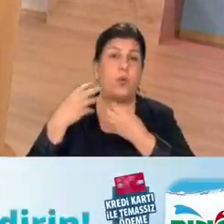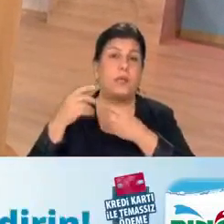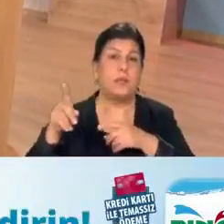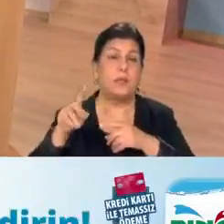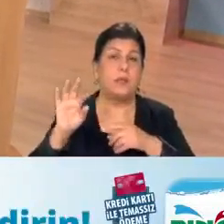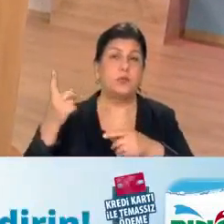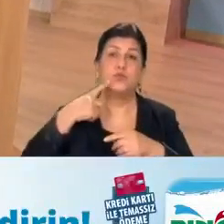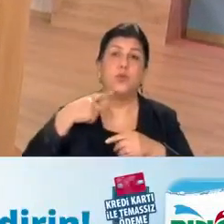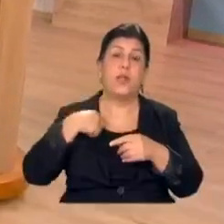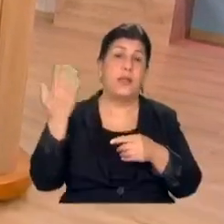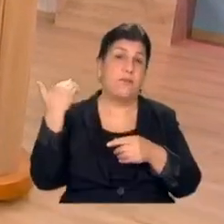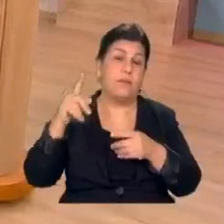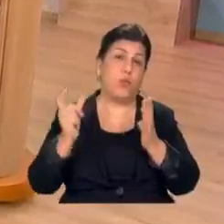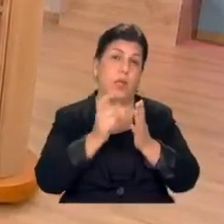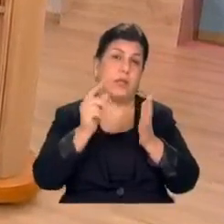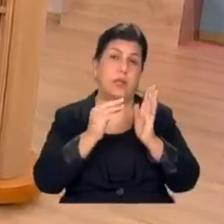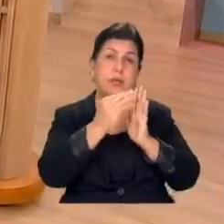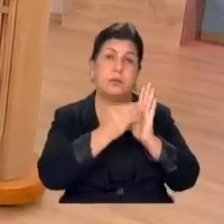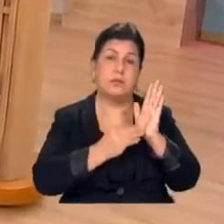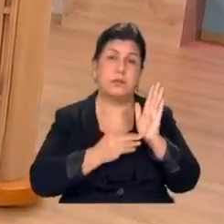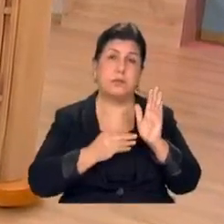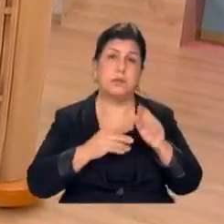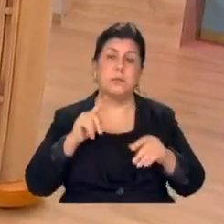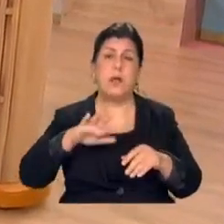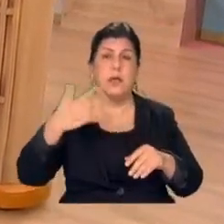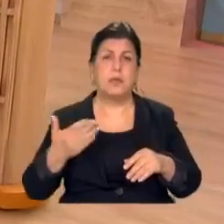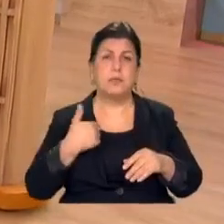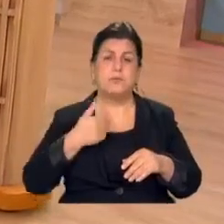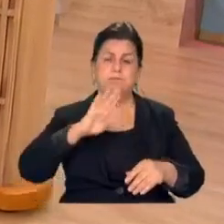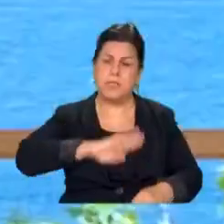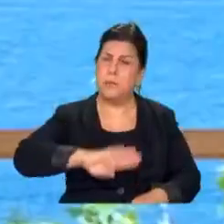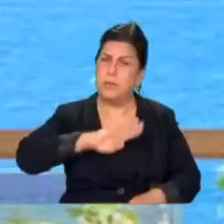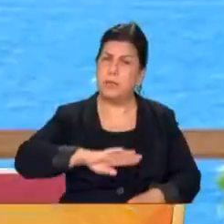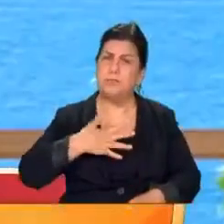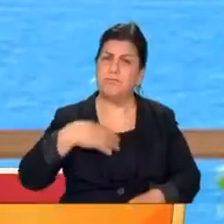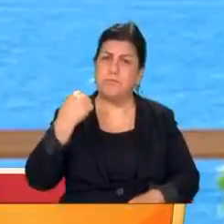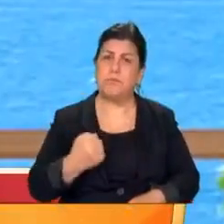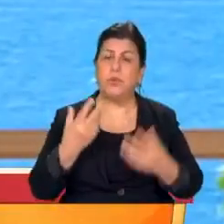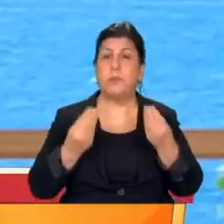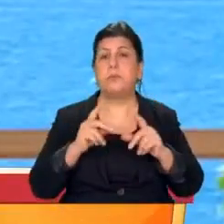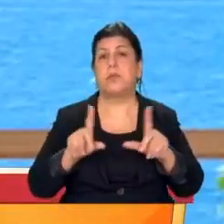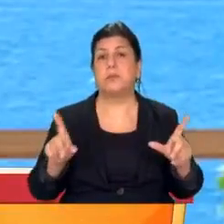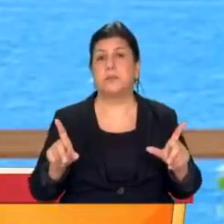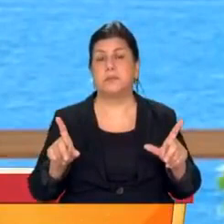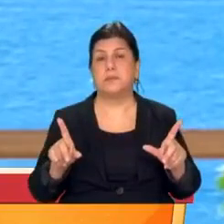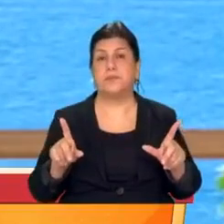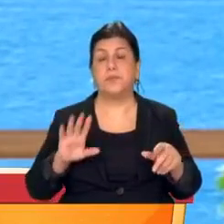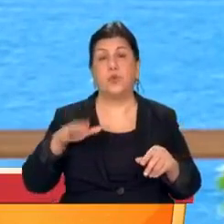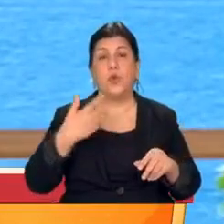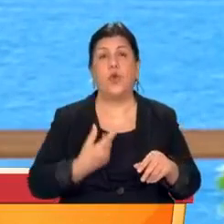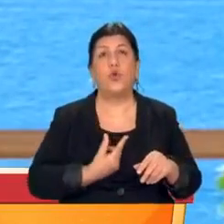biz Ayrıca metanetli olmamız gerekiyor sabretmeliyiz sonra